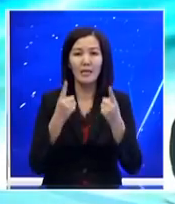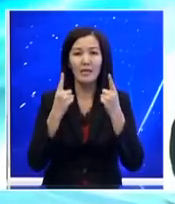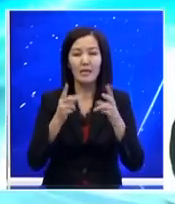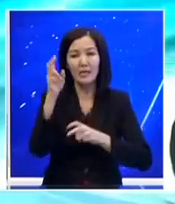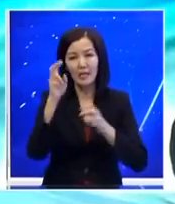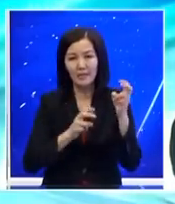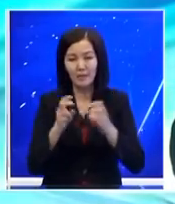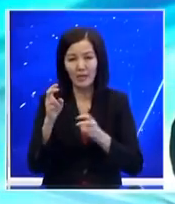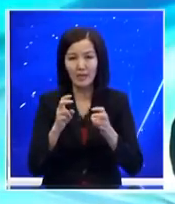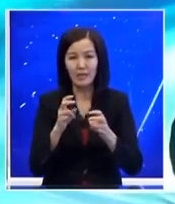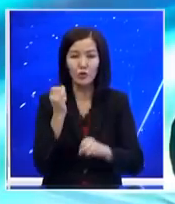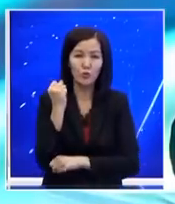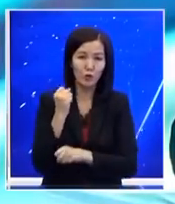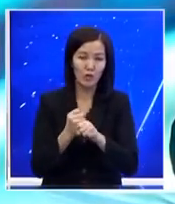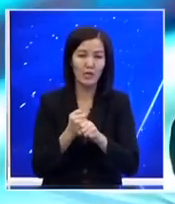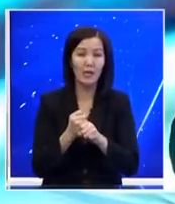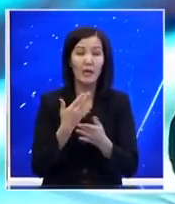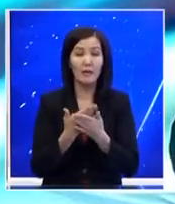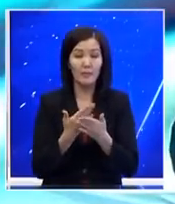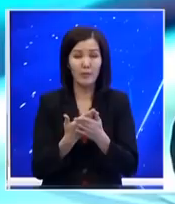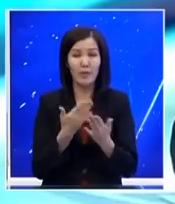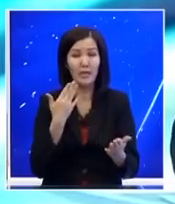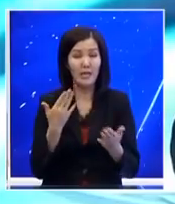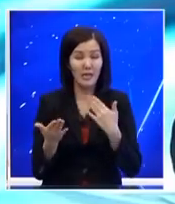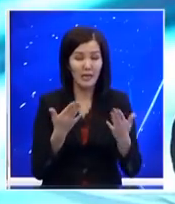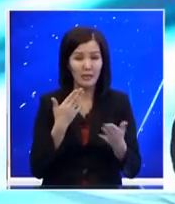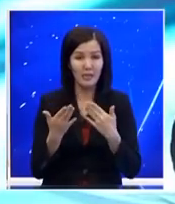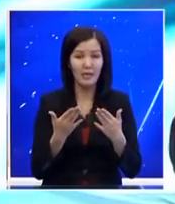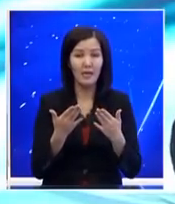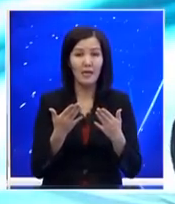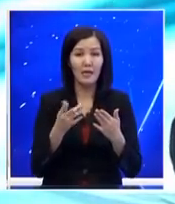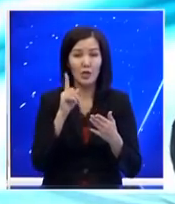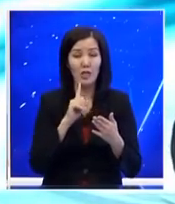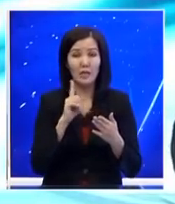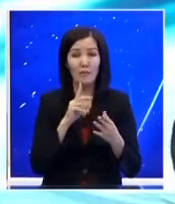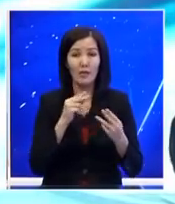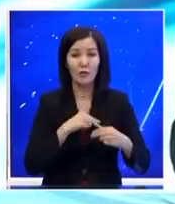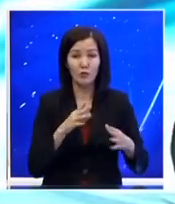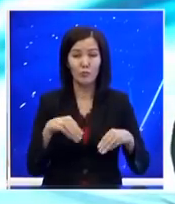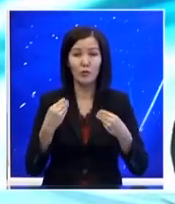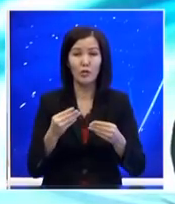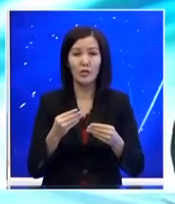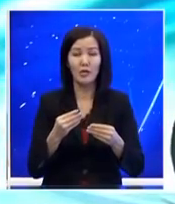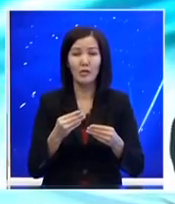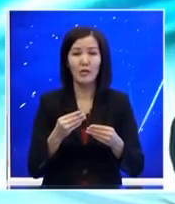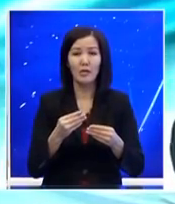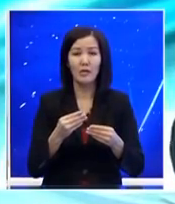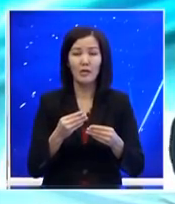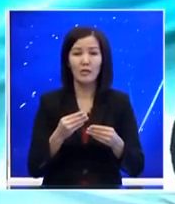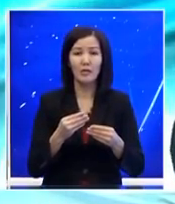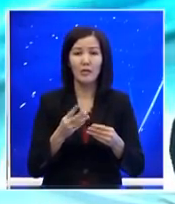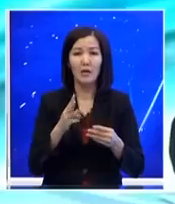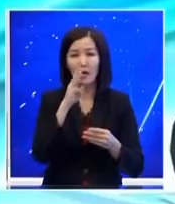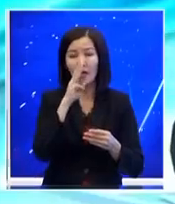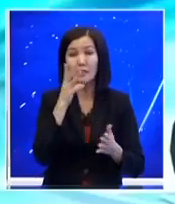кәсіпкерлік субъектілердің. Егер де бұл жалдамалы қызметкерлерге, егер оларды мәжбүрлі түрде ақысын